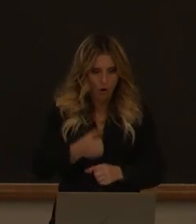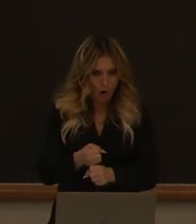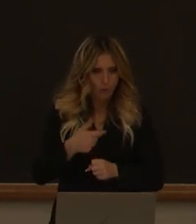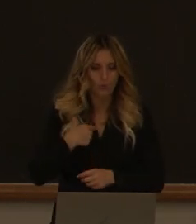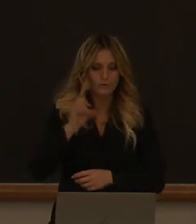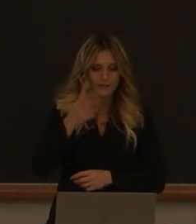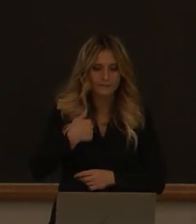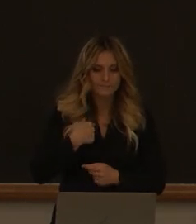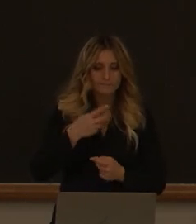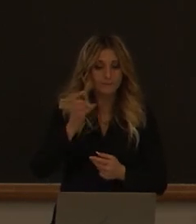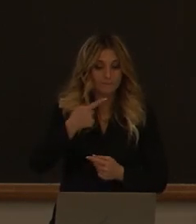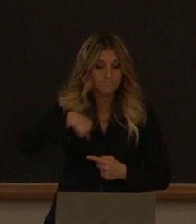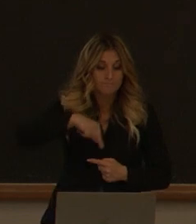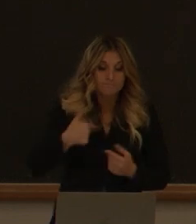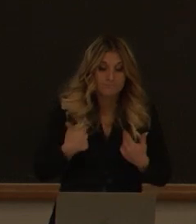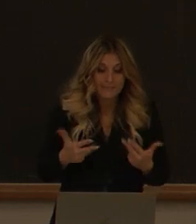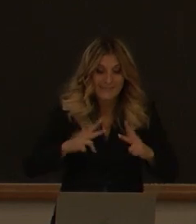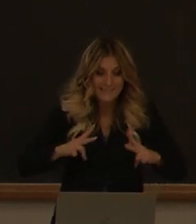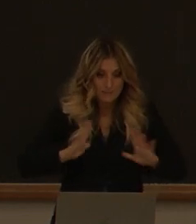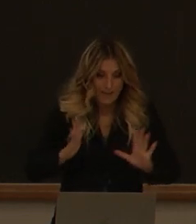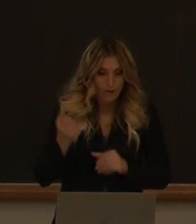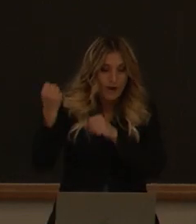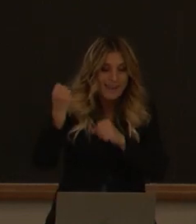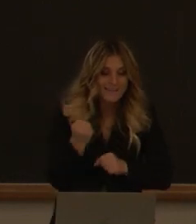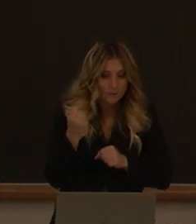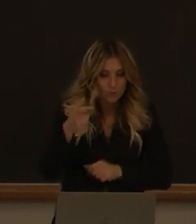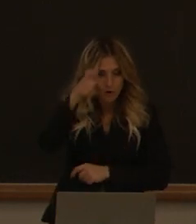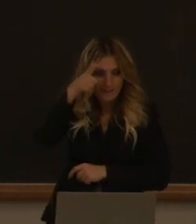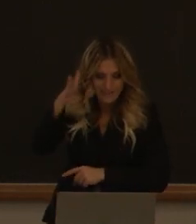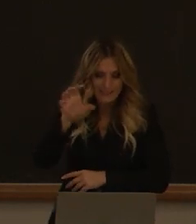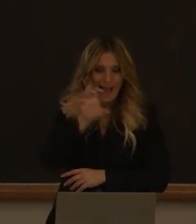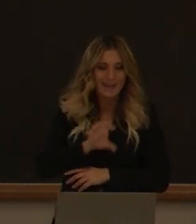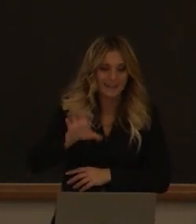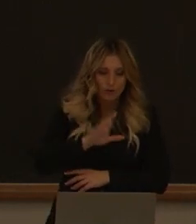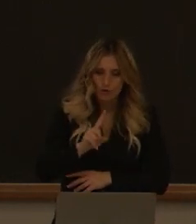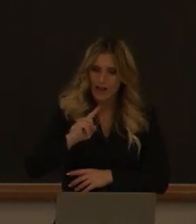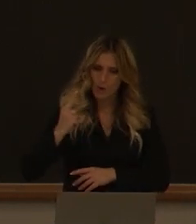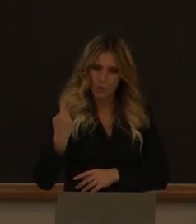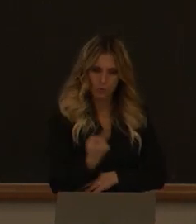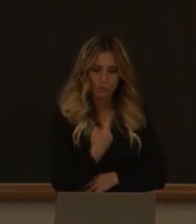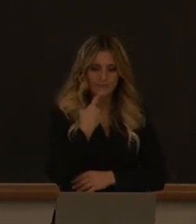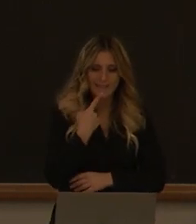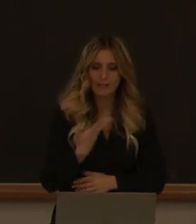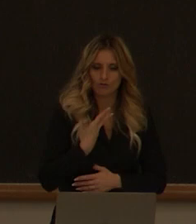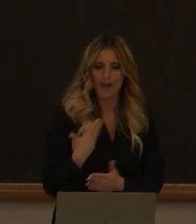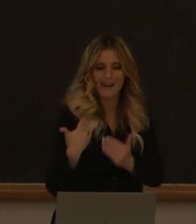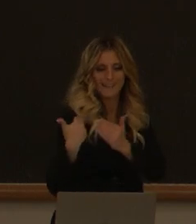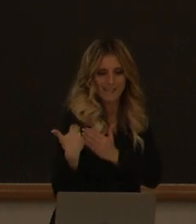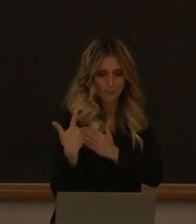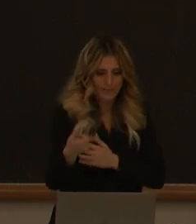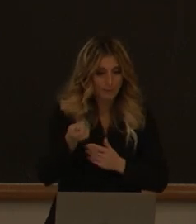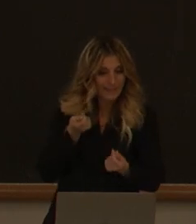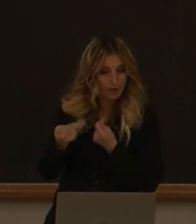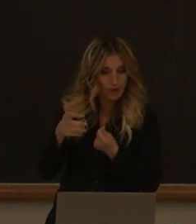ci si augura che dalle istituzioni statali, regionali e da tutti coloro che avranno responsabilità decisionali nella